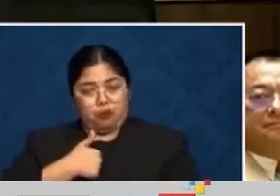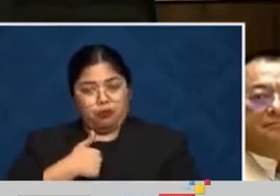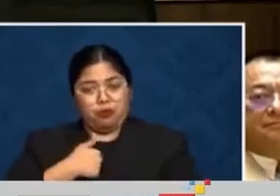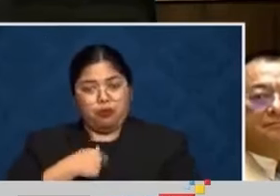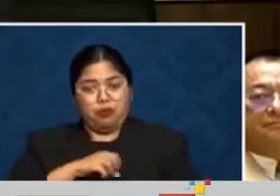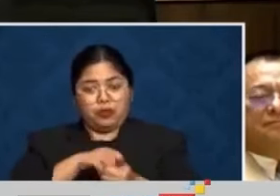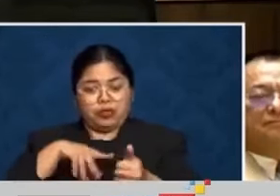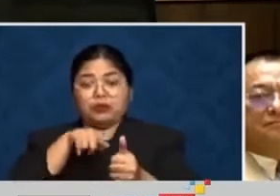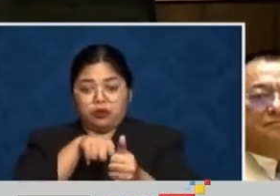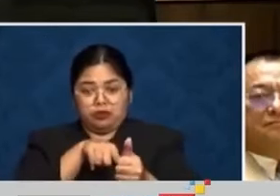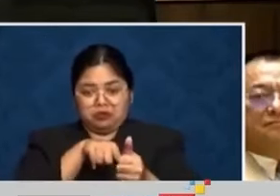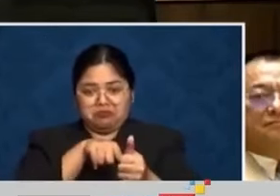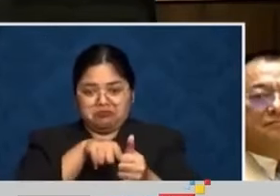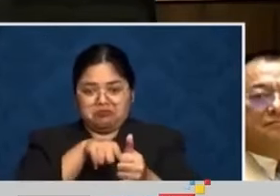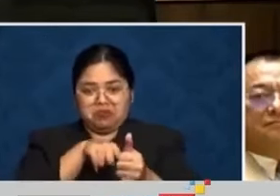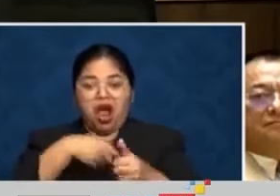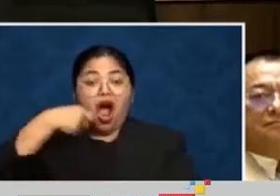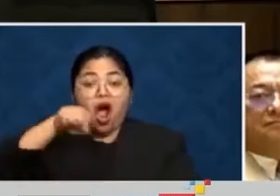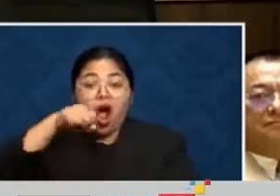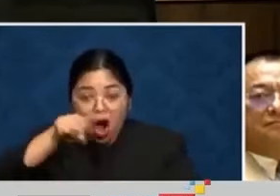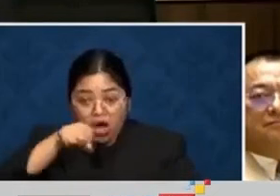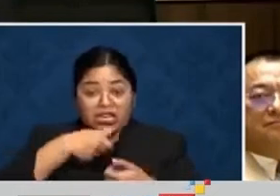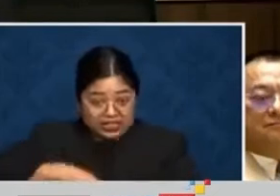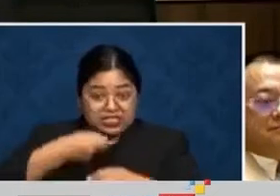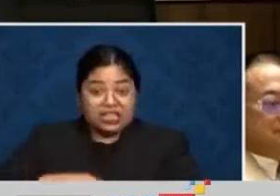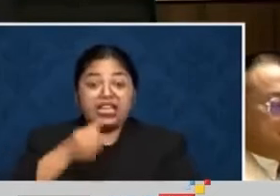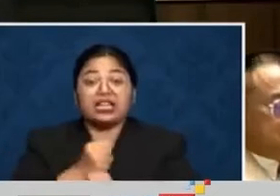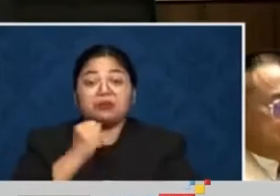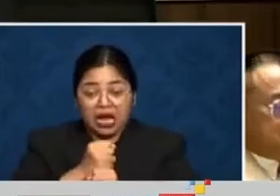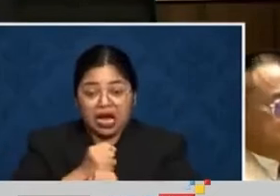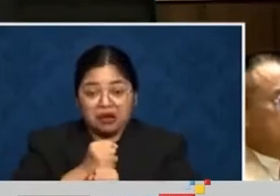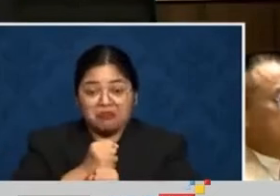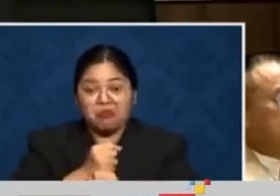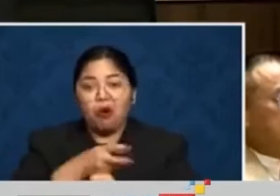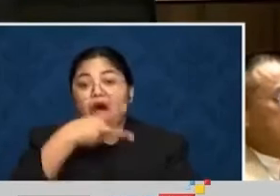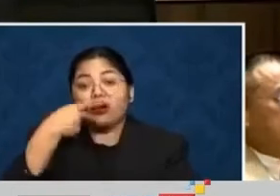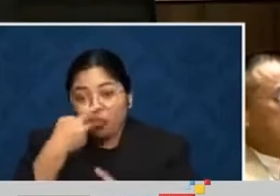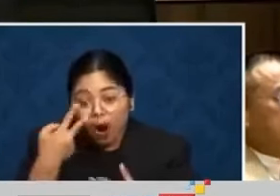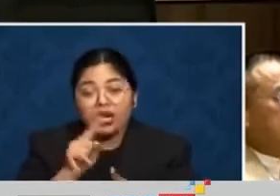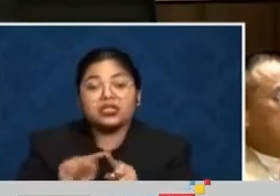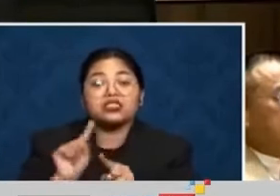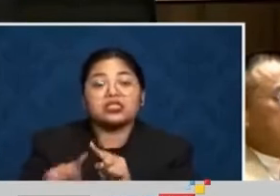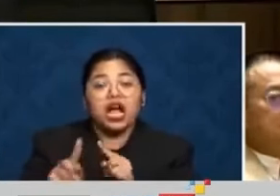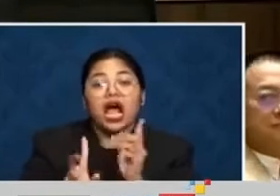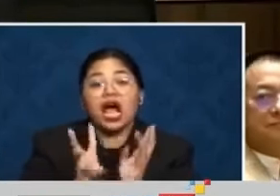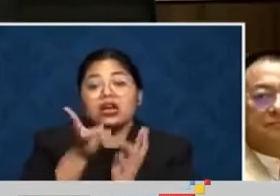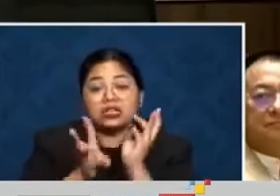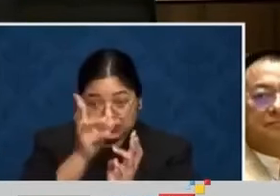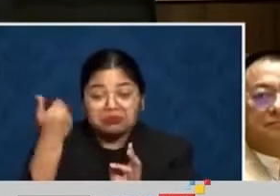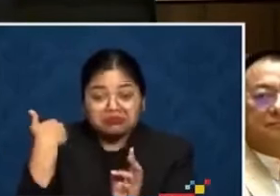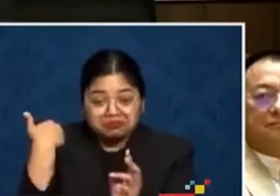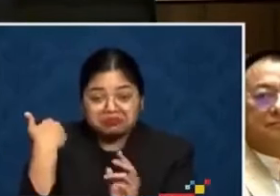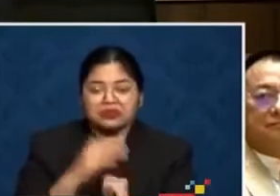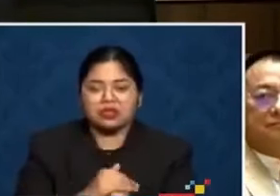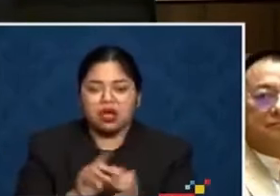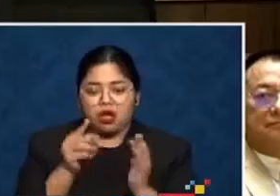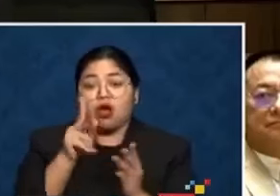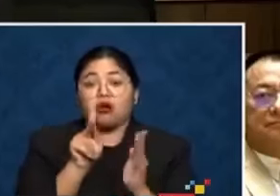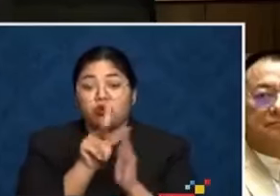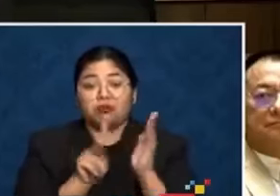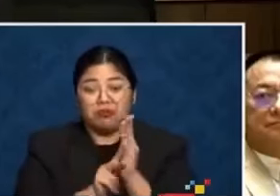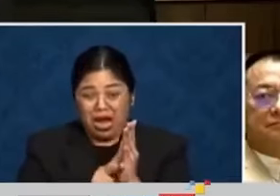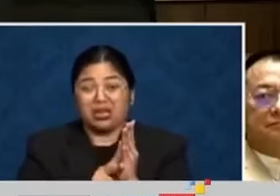รกรชาวไร่อ้อยเสนอกฎหมายพระราชบัญญัติอ้อยน้ำตาลทรายแก้กฎหมายพระราชบัญญัติอ้อยน้ำตาลทรายซึ่งเป็นกฎหมายฉบับ